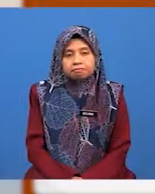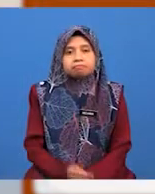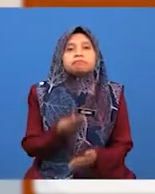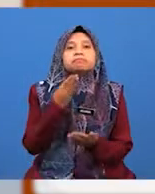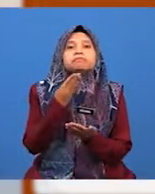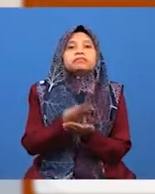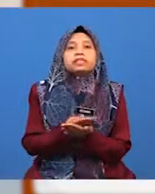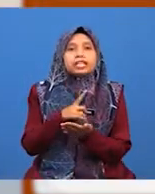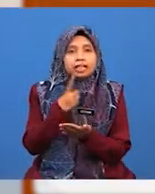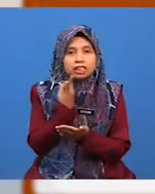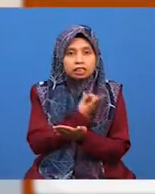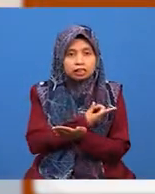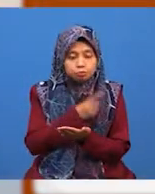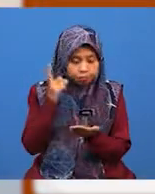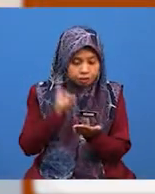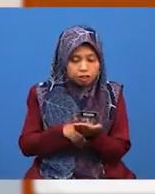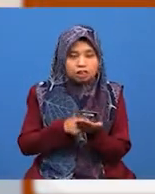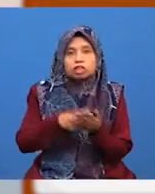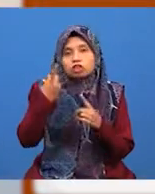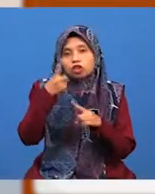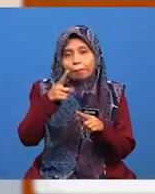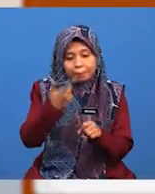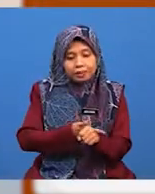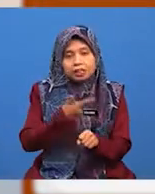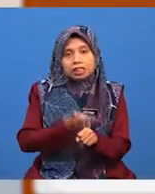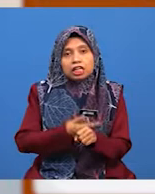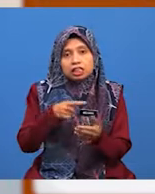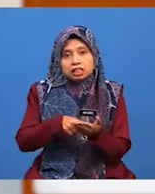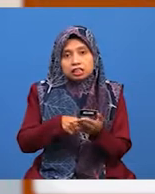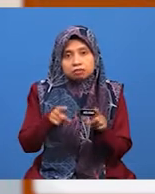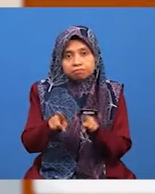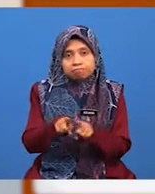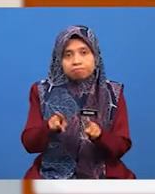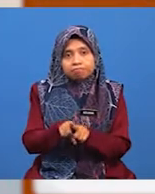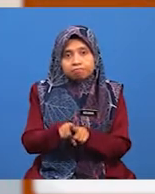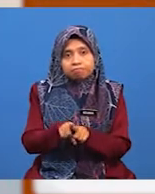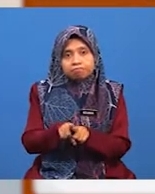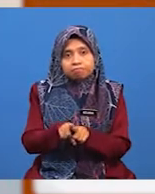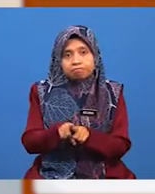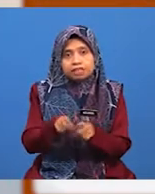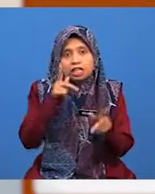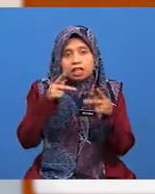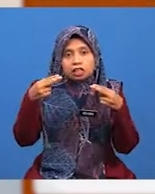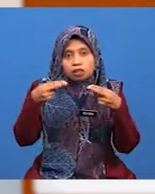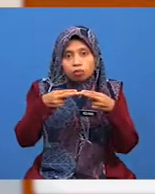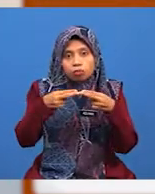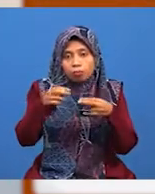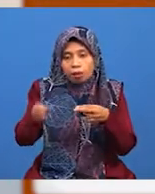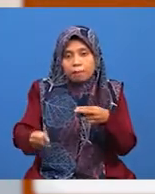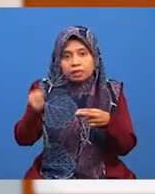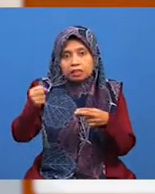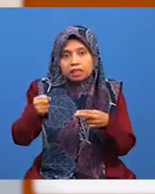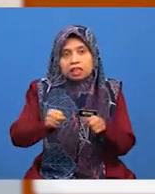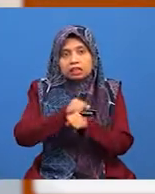Baik, kita bincang jawapan latihan ini bersama-sama. Kata hubung pancangan